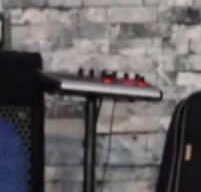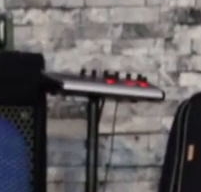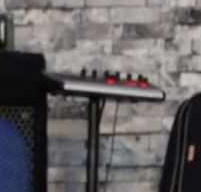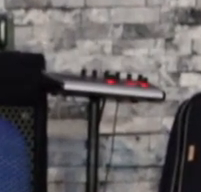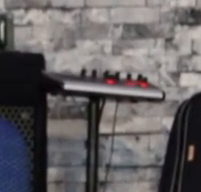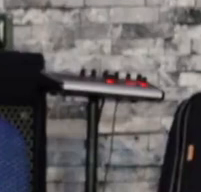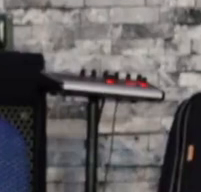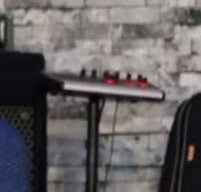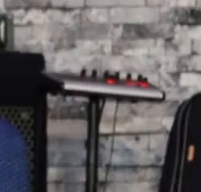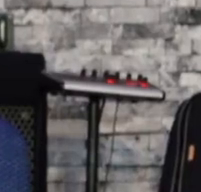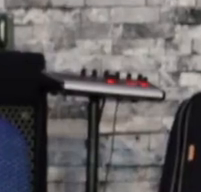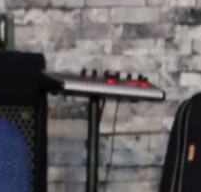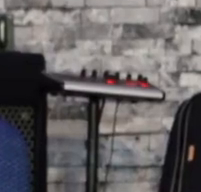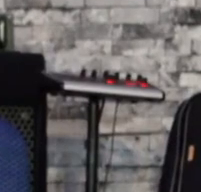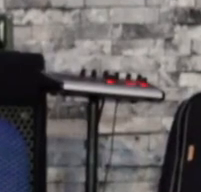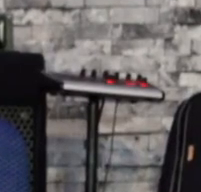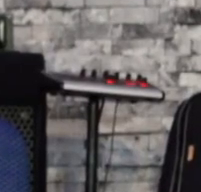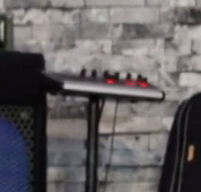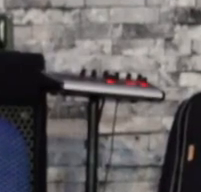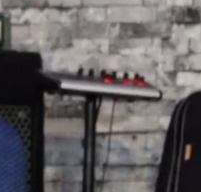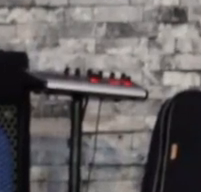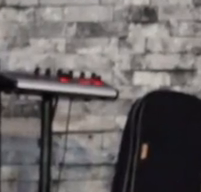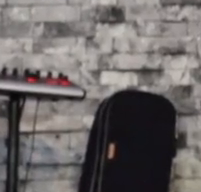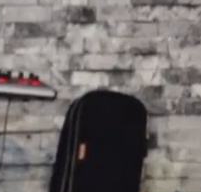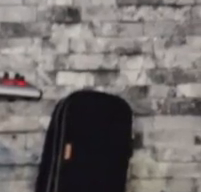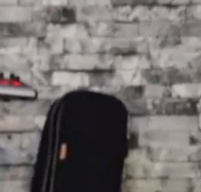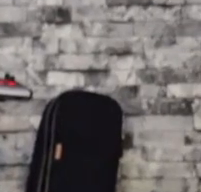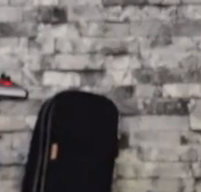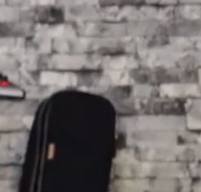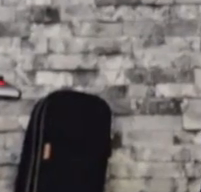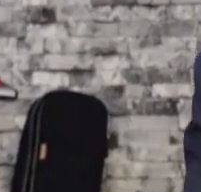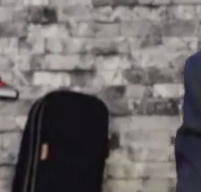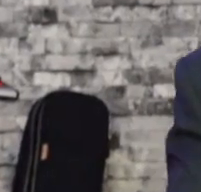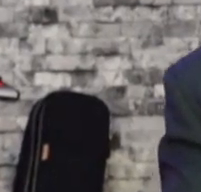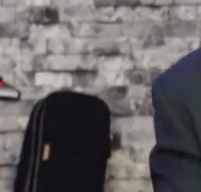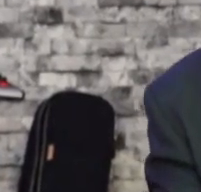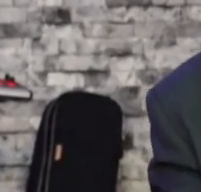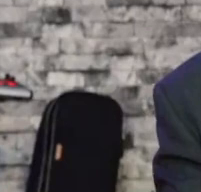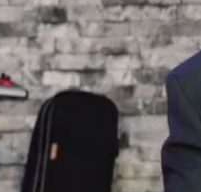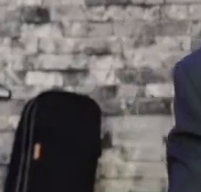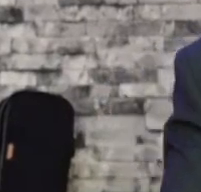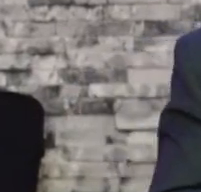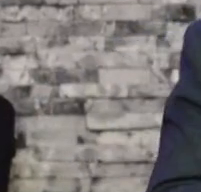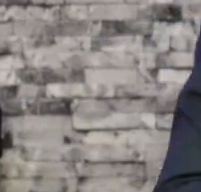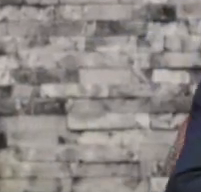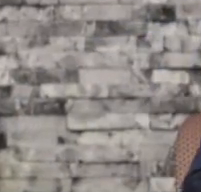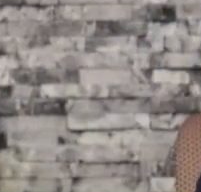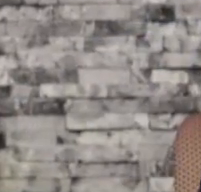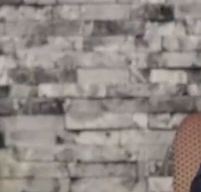computer. This computer. Kanaweza ona watatu. Can see three people. Kakifika kwa Frida. na amekaa na bwana yake